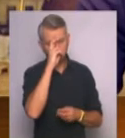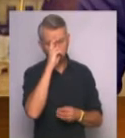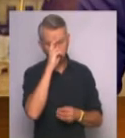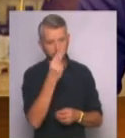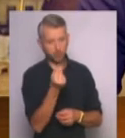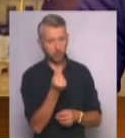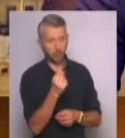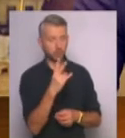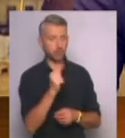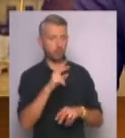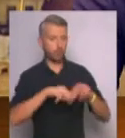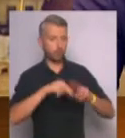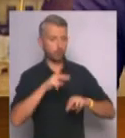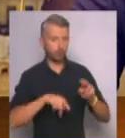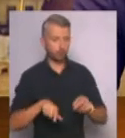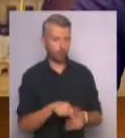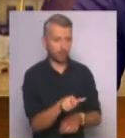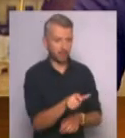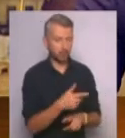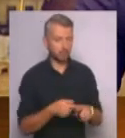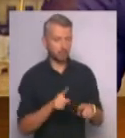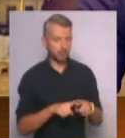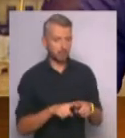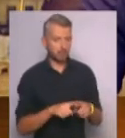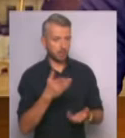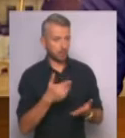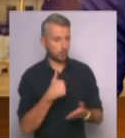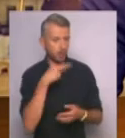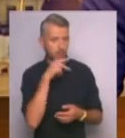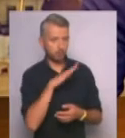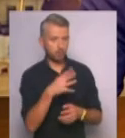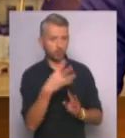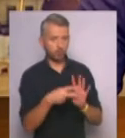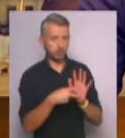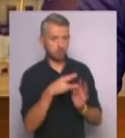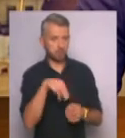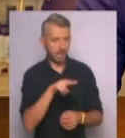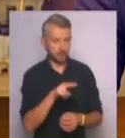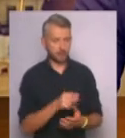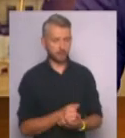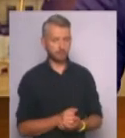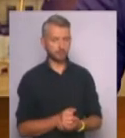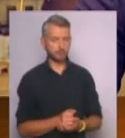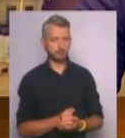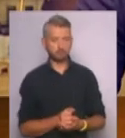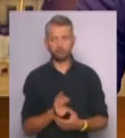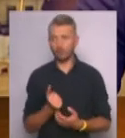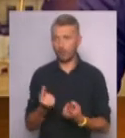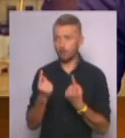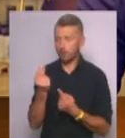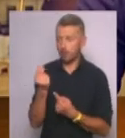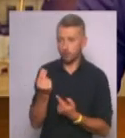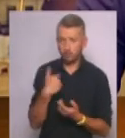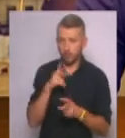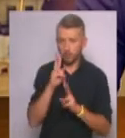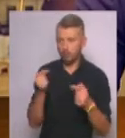кошти на побудову доріг. Це, якщо я не помиляюся, 47 мільярдів. Так, ну велика сума, велика не знаю сума, точно